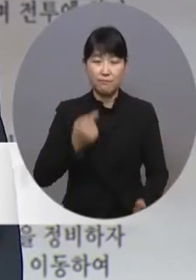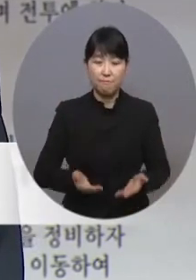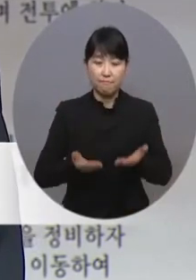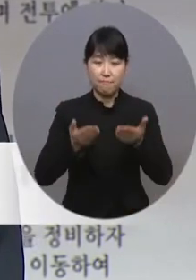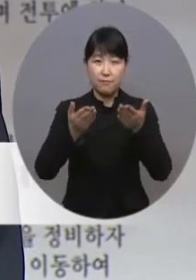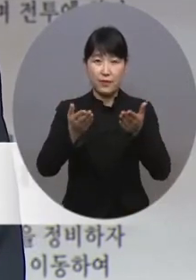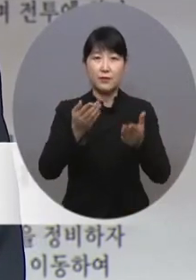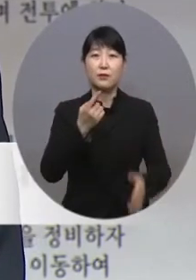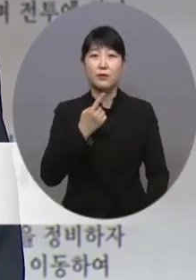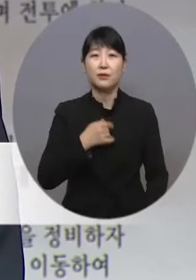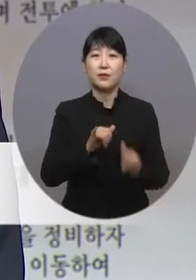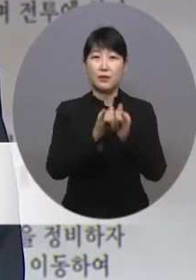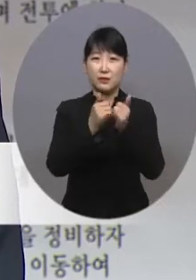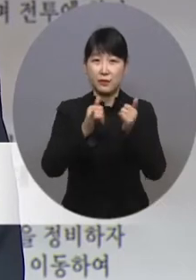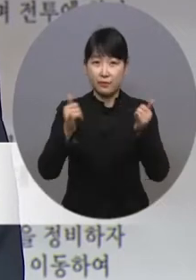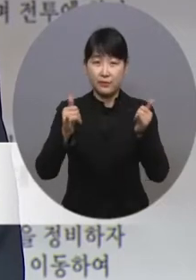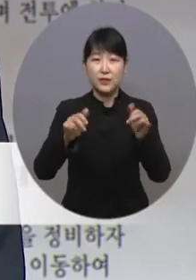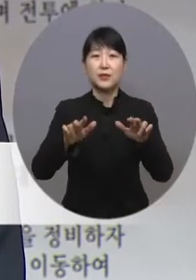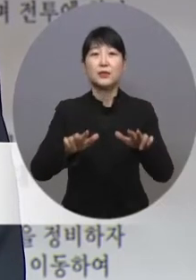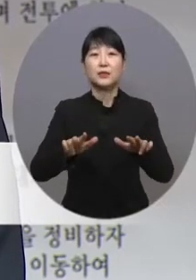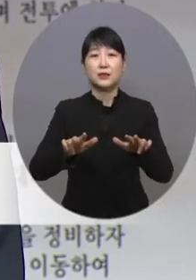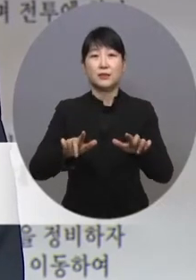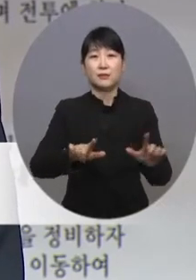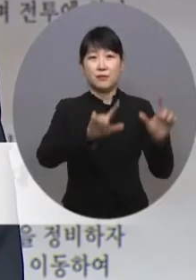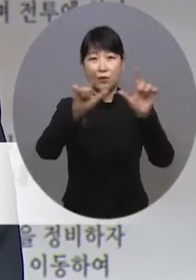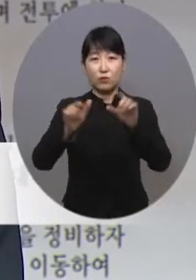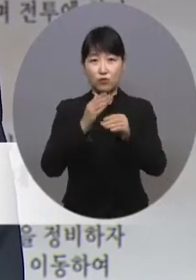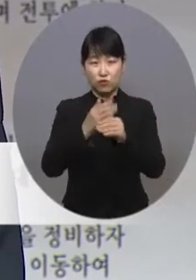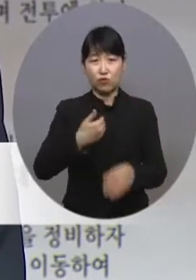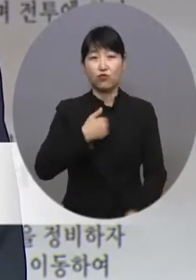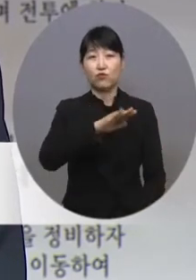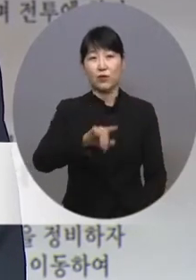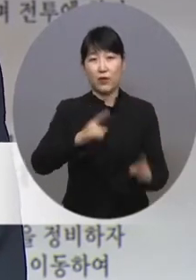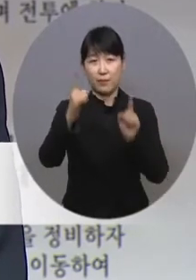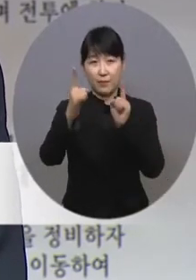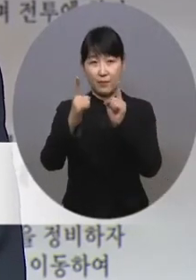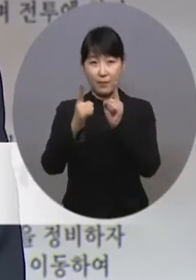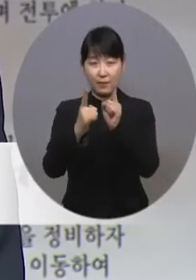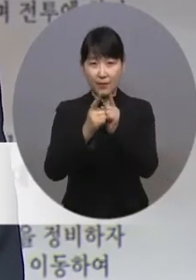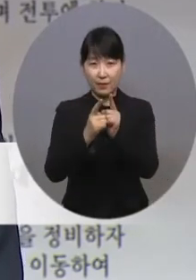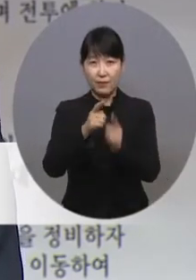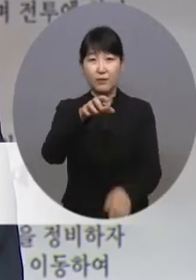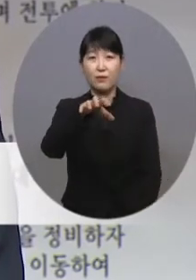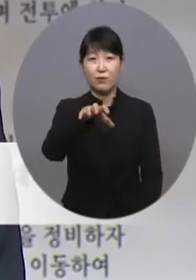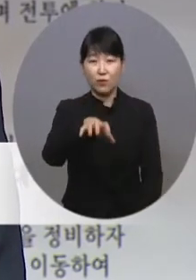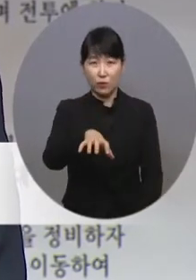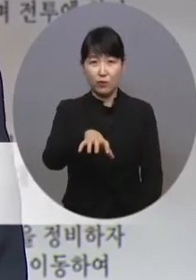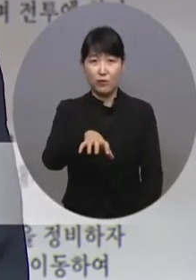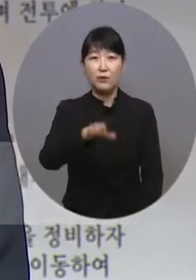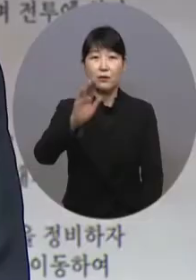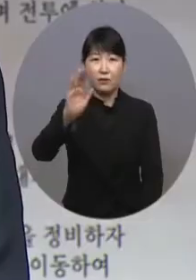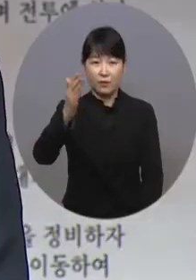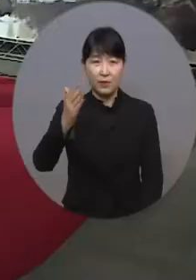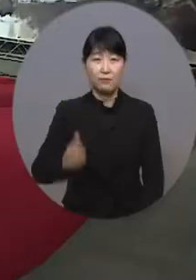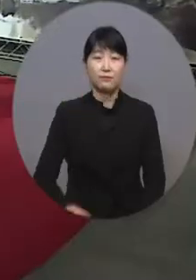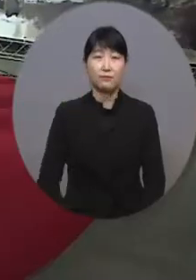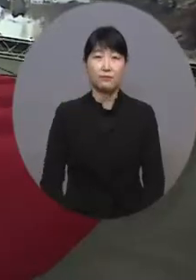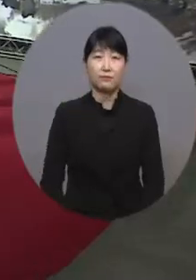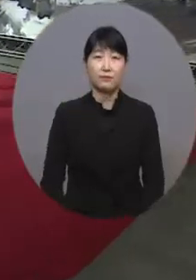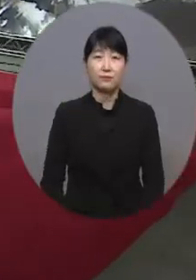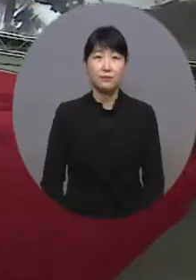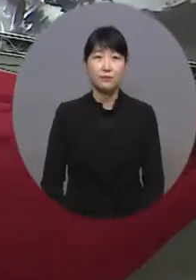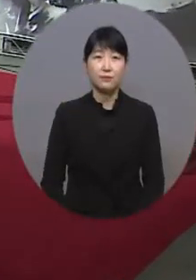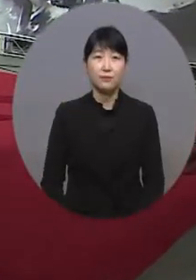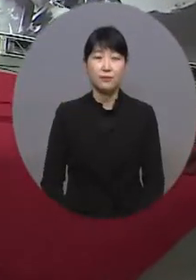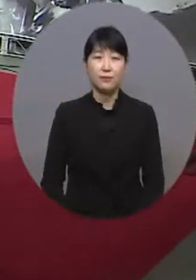바친 그들과 현재를 살아가는 우리가 만나는 공존의 무대가 될 것입니다.